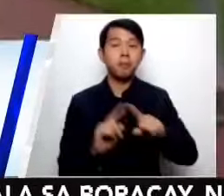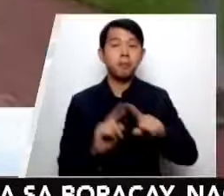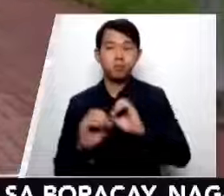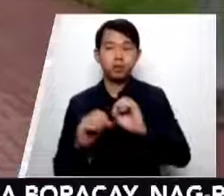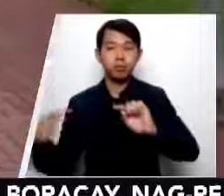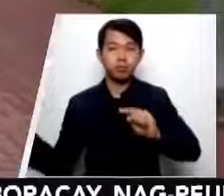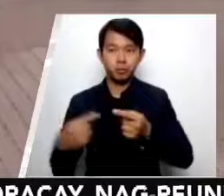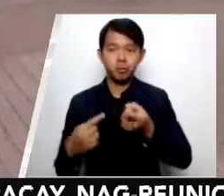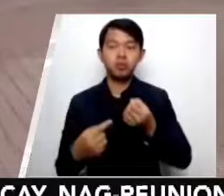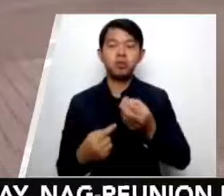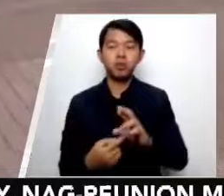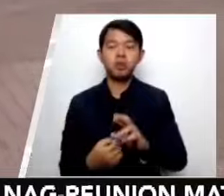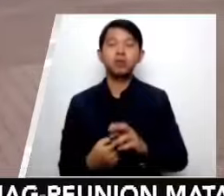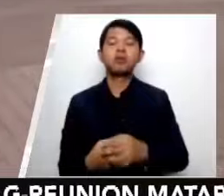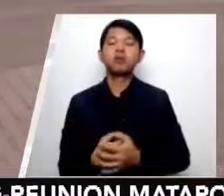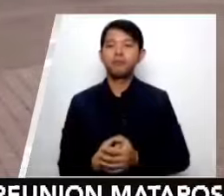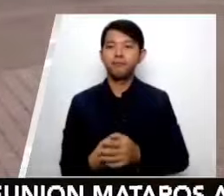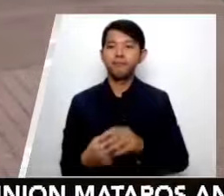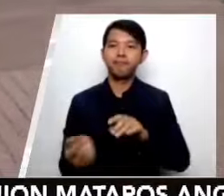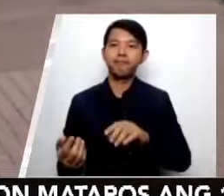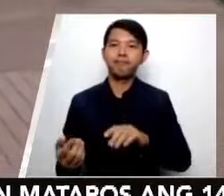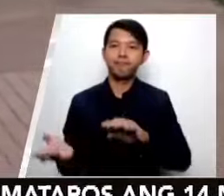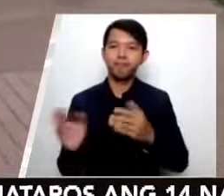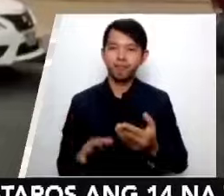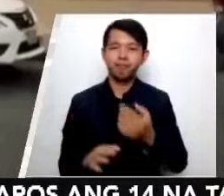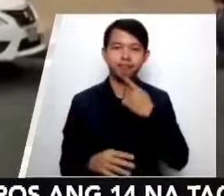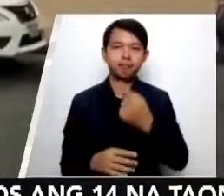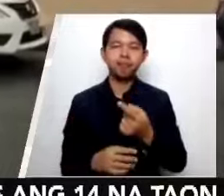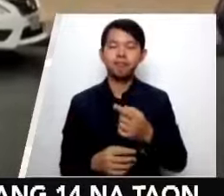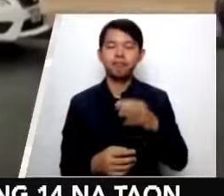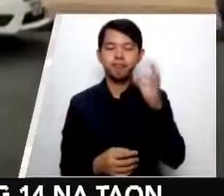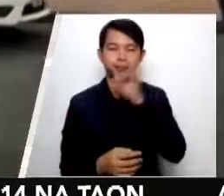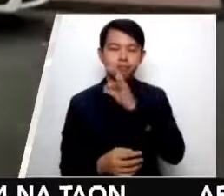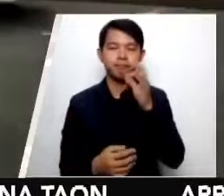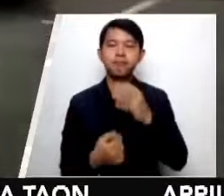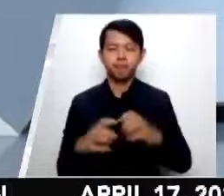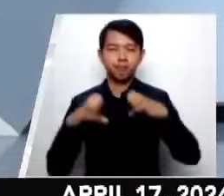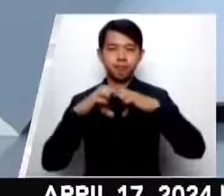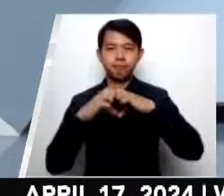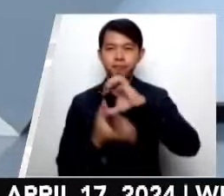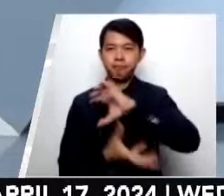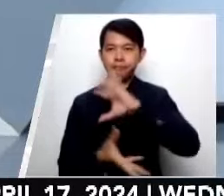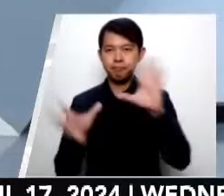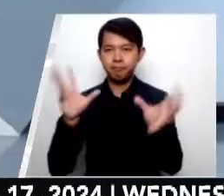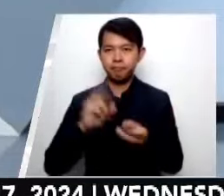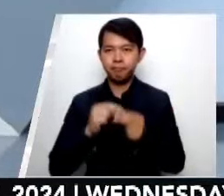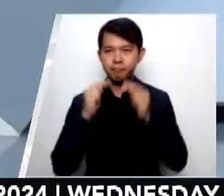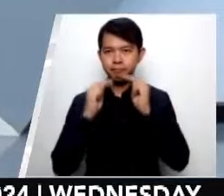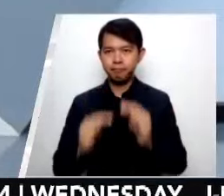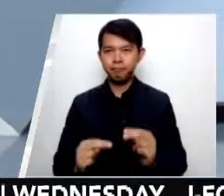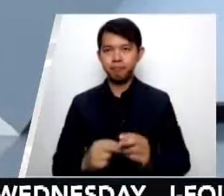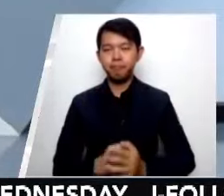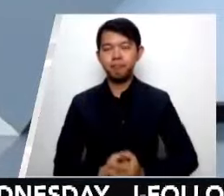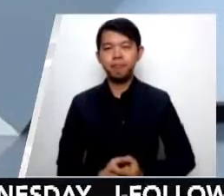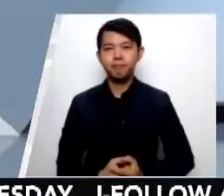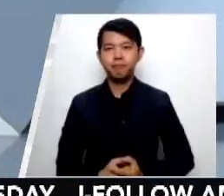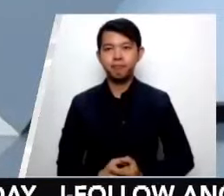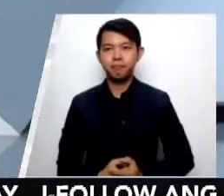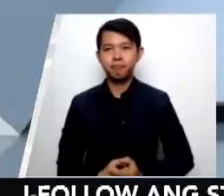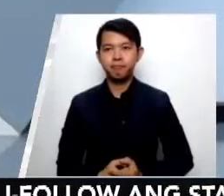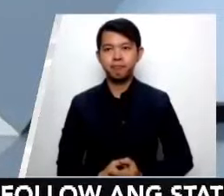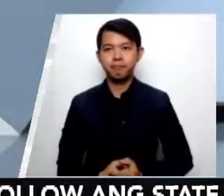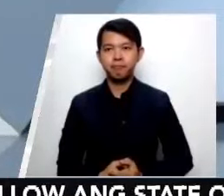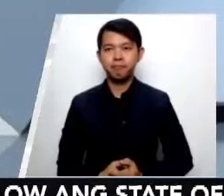labor attaché. Joseph Morong, nagbabalita para sa GMA Integrated News. Wagi ang lahat ng programa ng